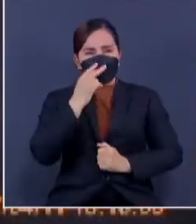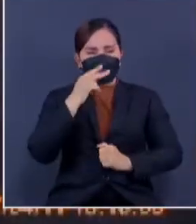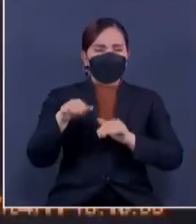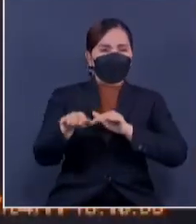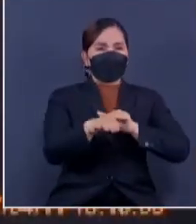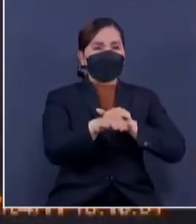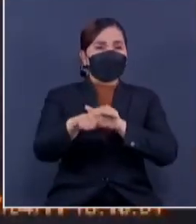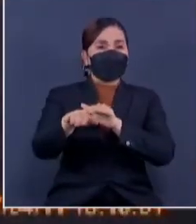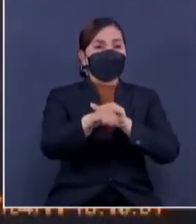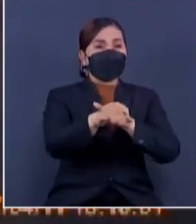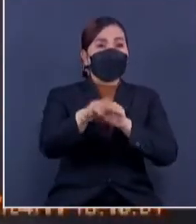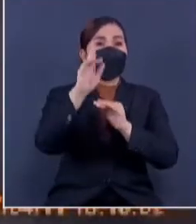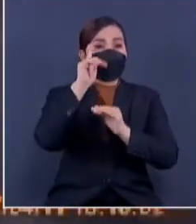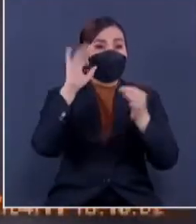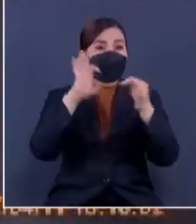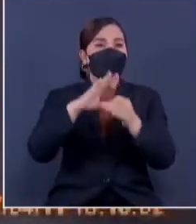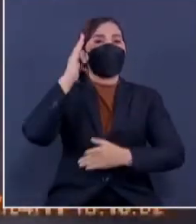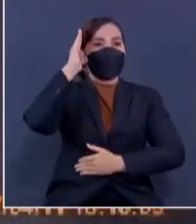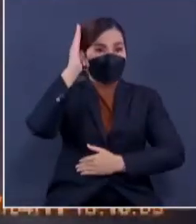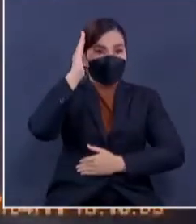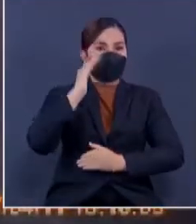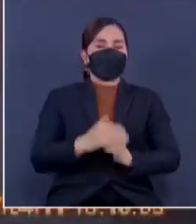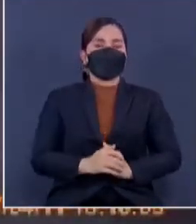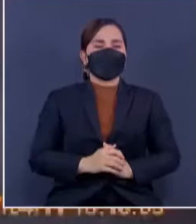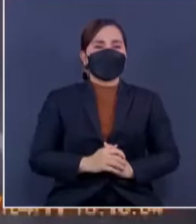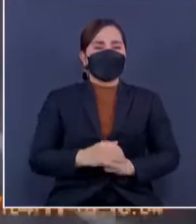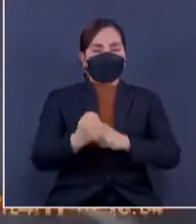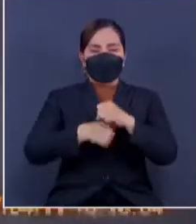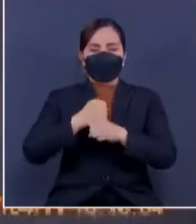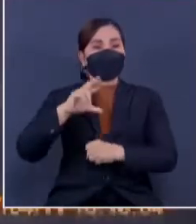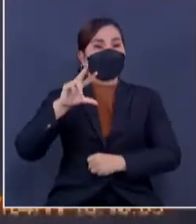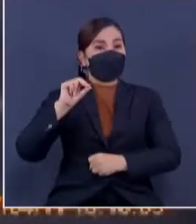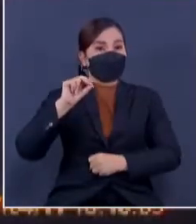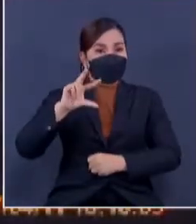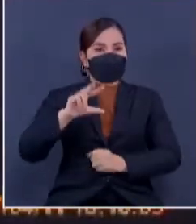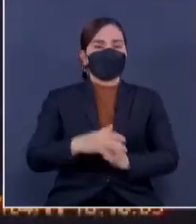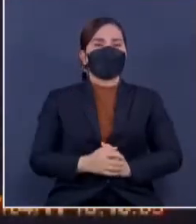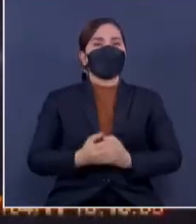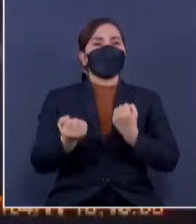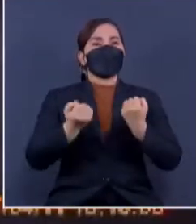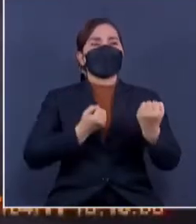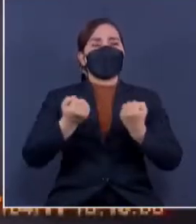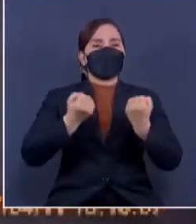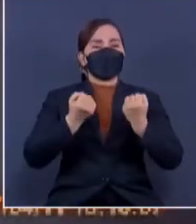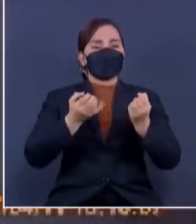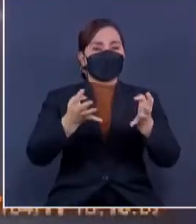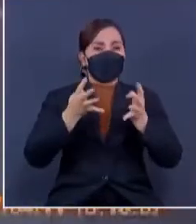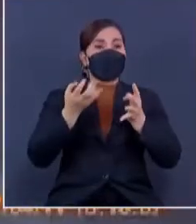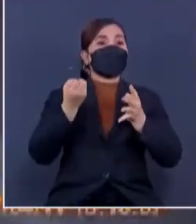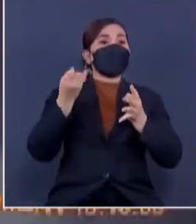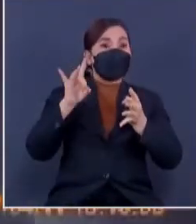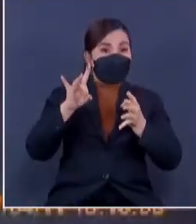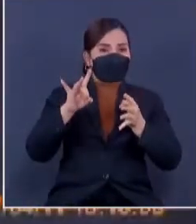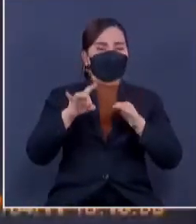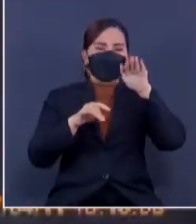ยเป็นความคืบหน้ากรณีของนายเสกสรรสิริยะวงอายุ33ปีคนขับรถพ่วง18ล้อที่ถูกช